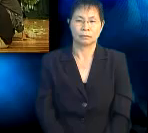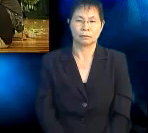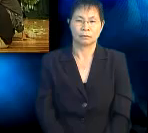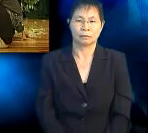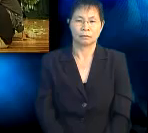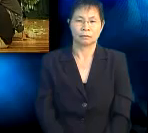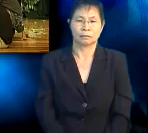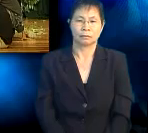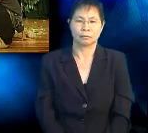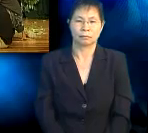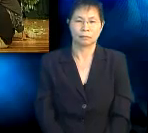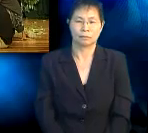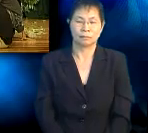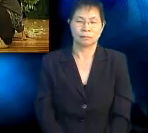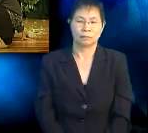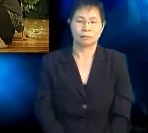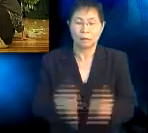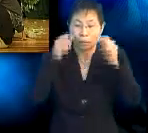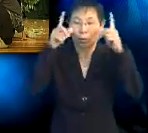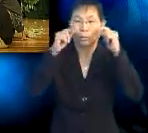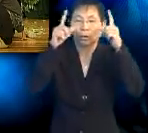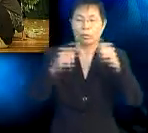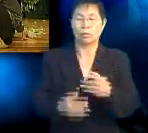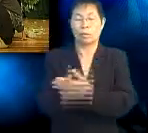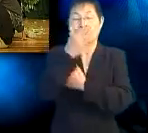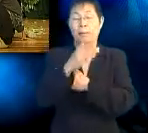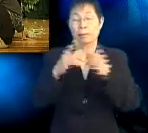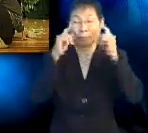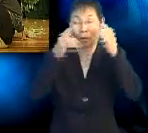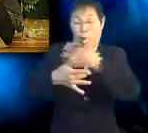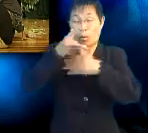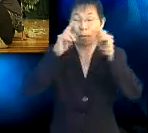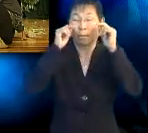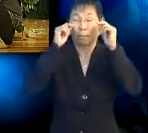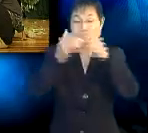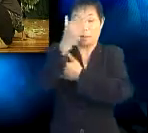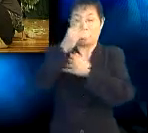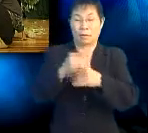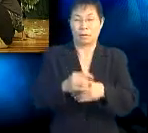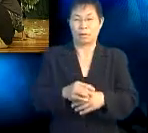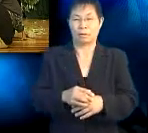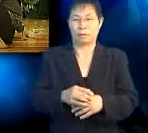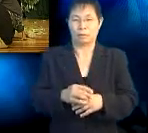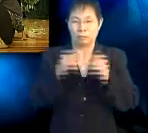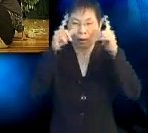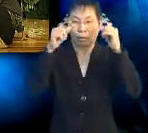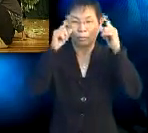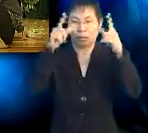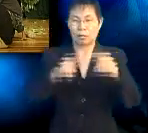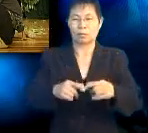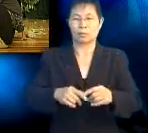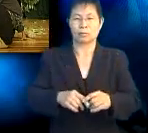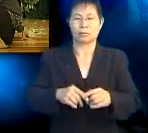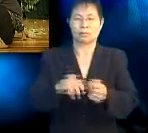Pagi-pagi buta ni. Bangun. Kalau tak ada apa-apa buta, aku bunuh juga kau. Ya, bunuh aku. Tawanan kita sudah